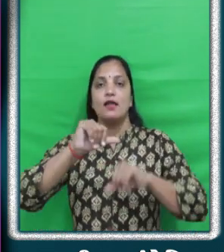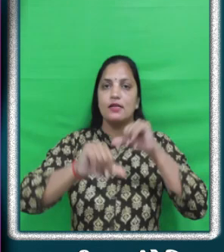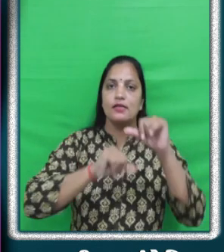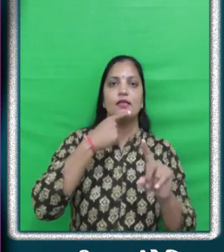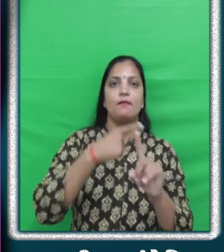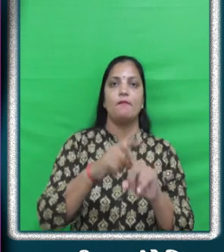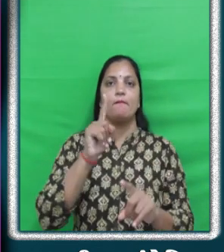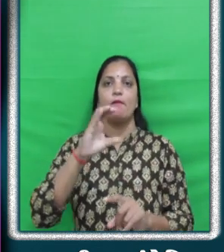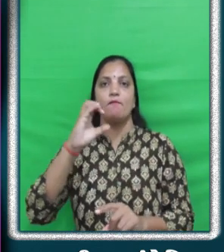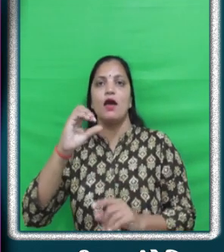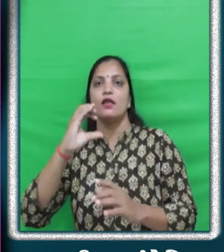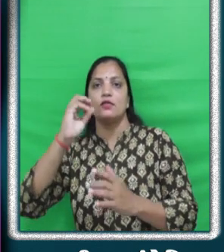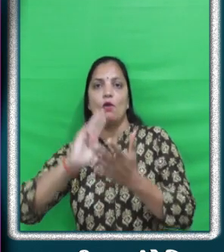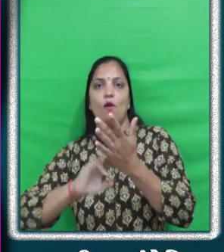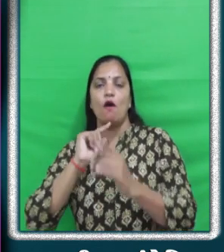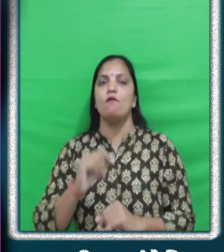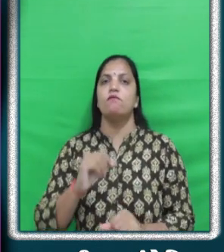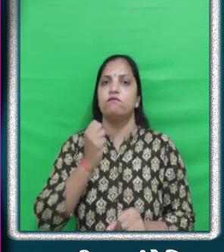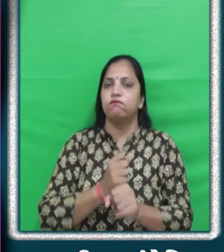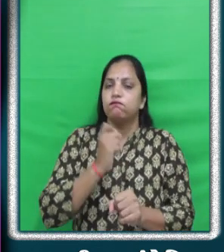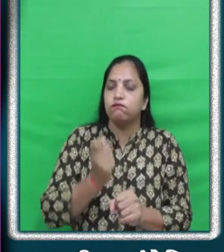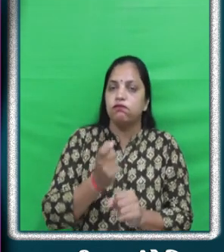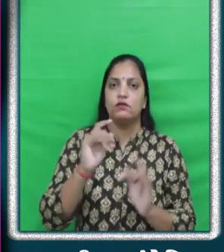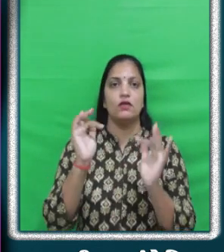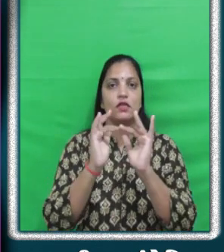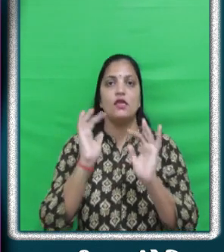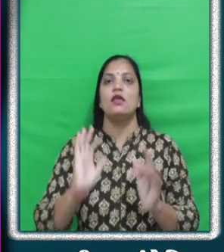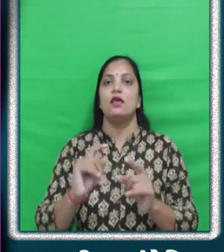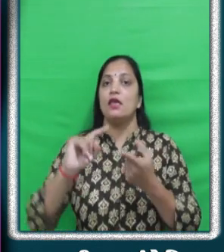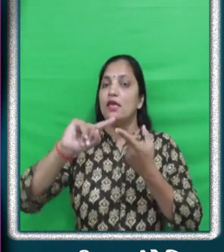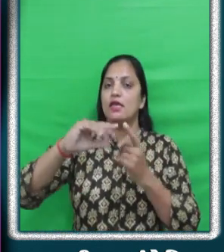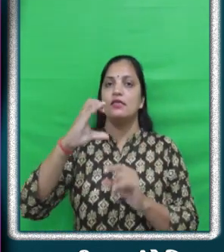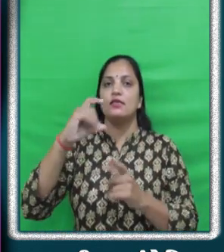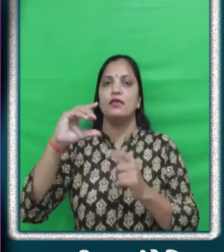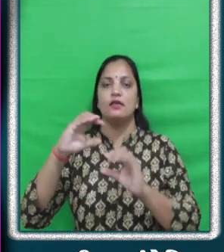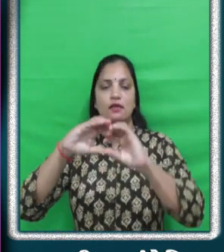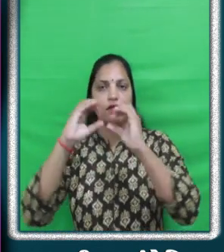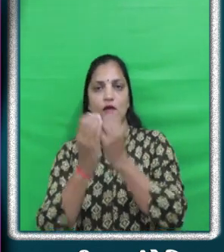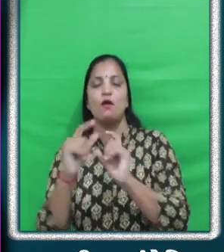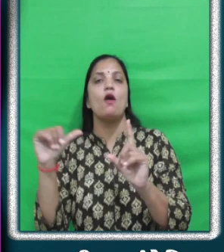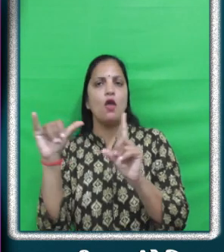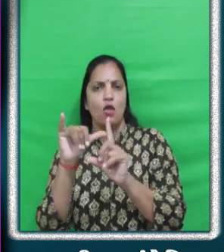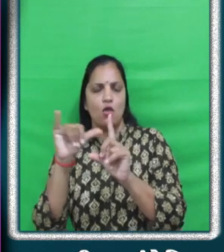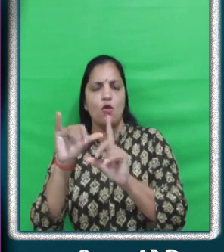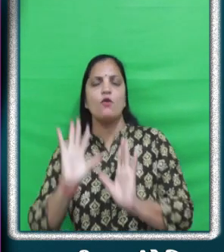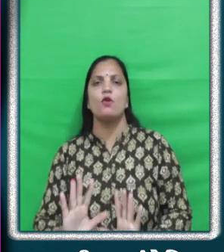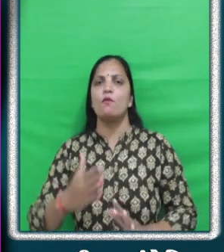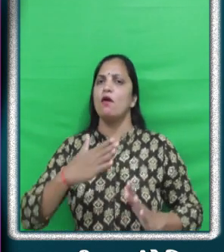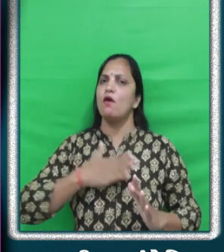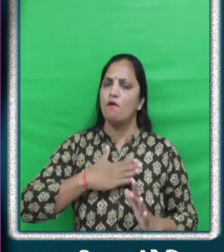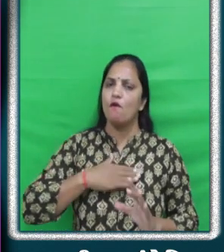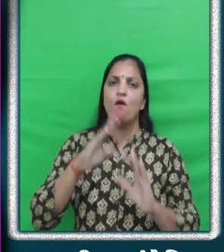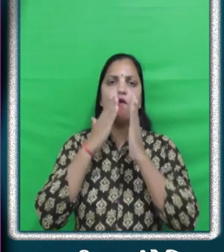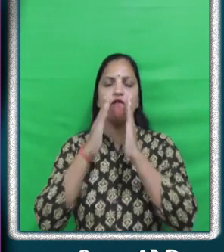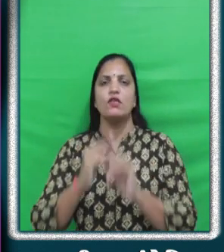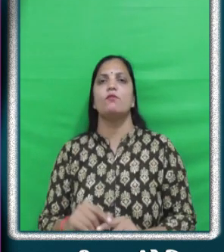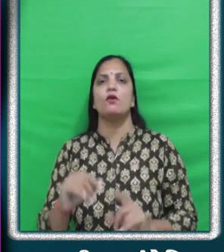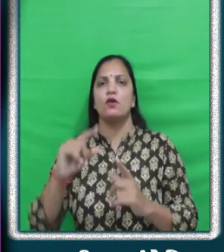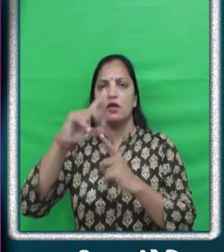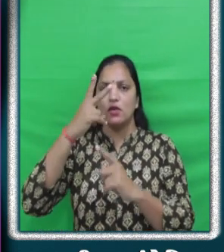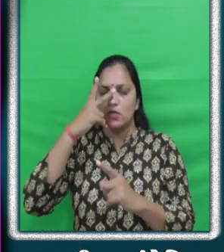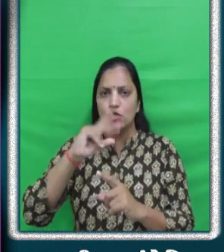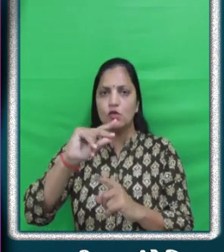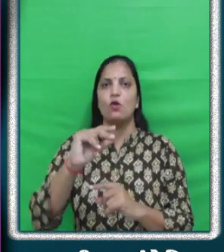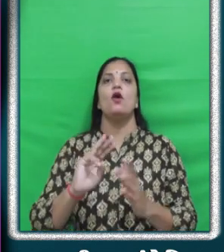साइंस नी अने बार कॉमर्स नी गुजराती क्लास पर मुकवामां आवी छे, यूट्यूब में मुकवामां आवी छे, फेसबुक में,